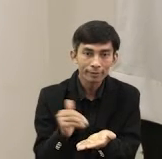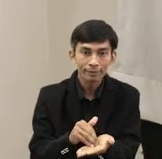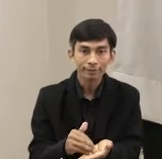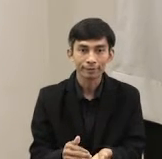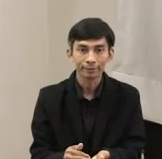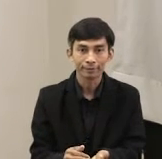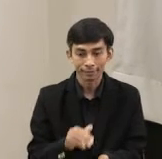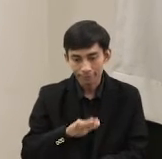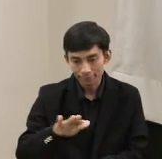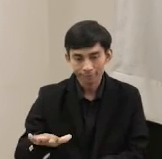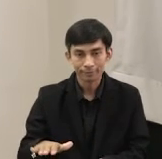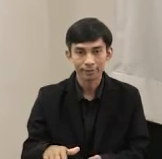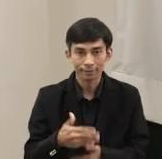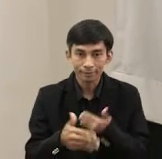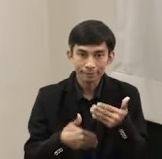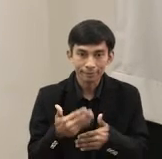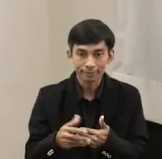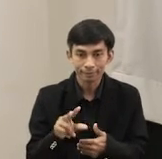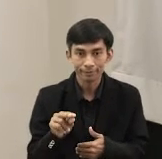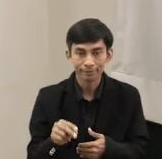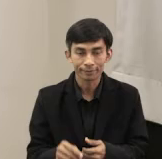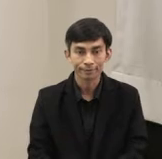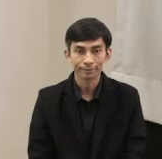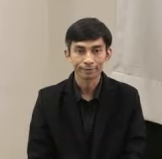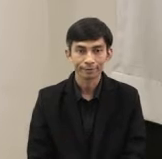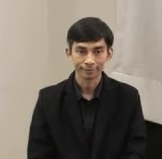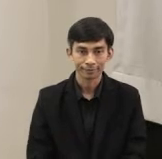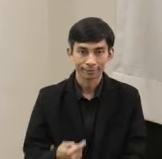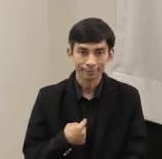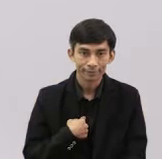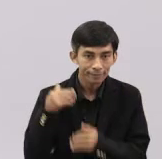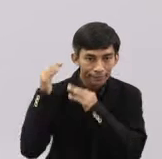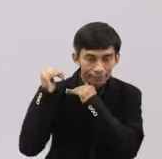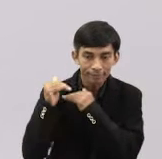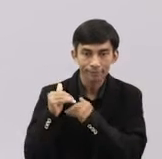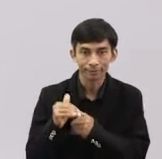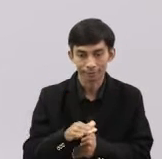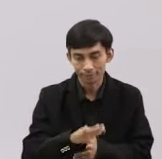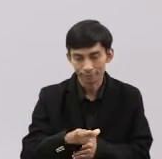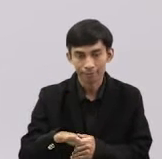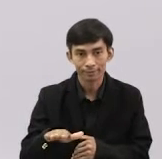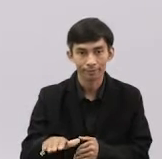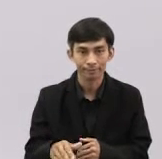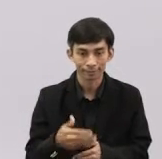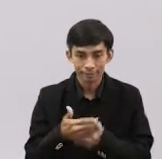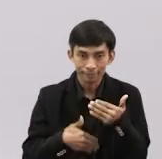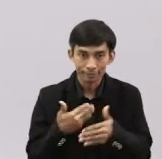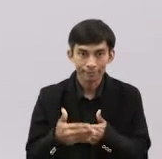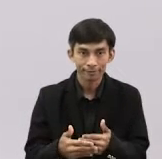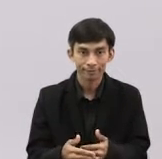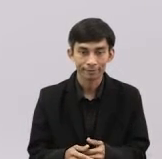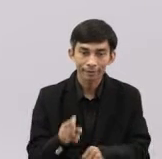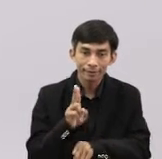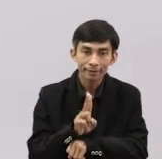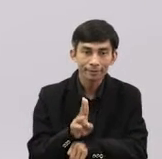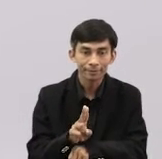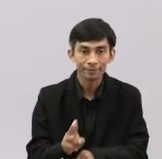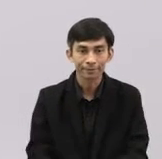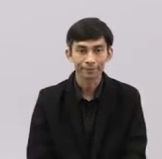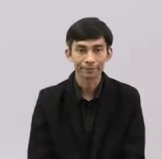Ta con sọc sạc bài chìa rửa tế, chà, nẹ cổ sân khâm tha con tiếng ọc này sọc sạc bài chìa thoa mặt